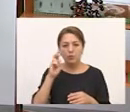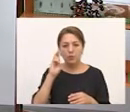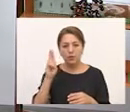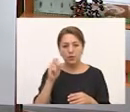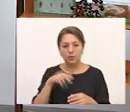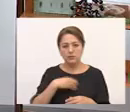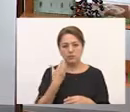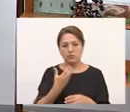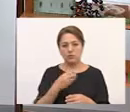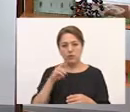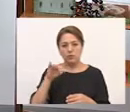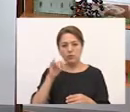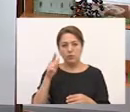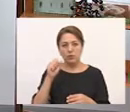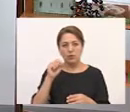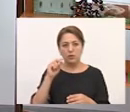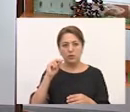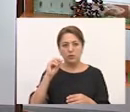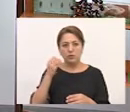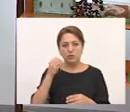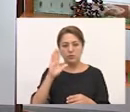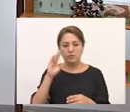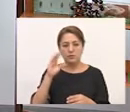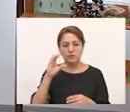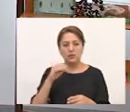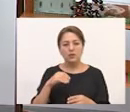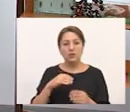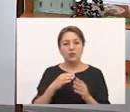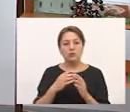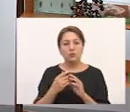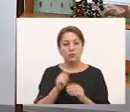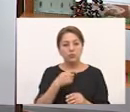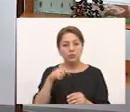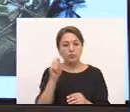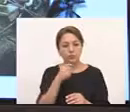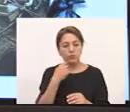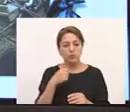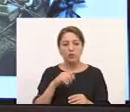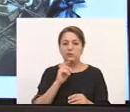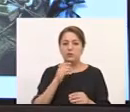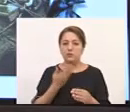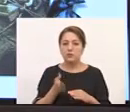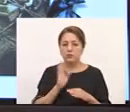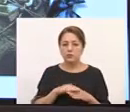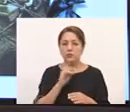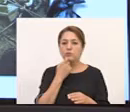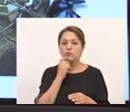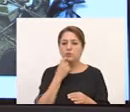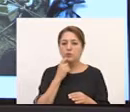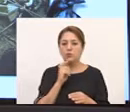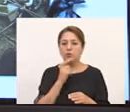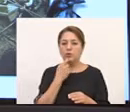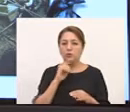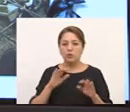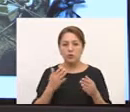Страшный пугачевский бунт. Тяжело, трудно. И в этой трудной ситуации